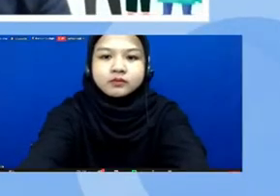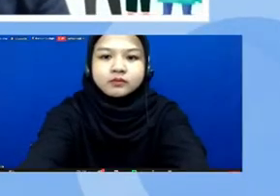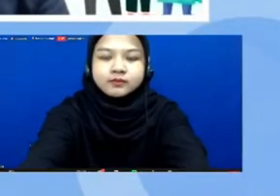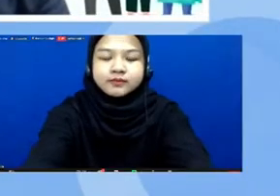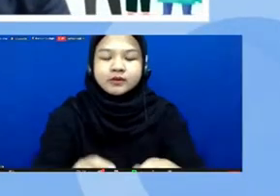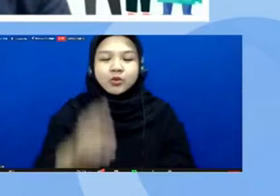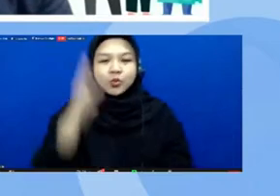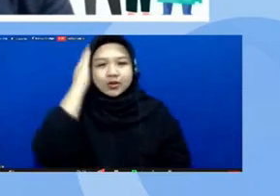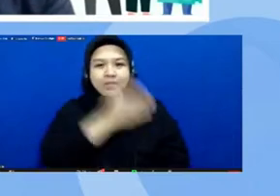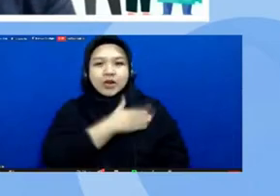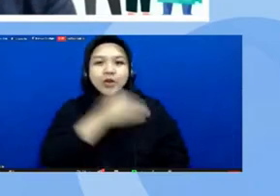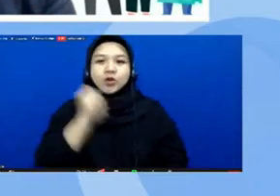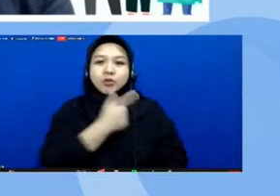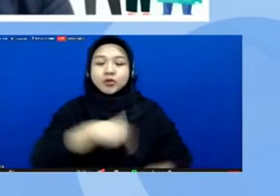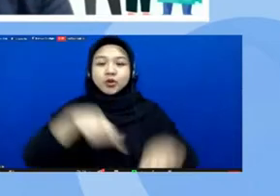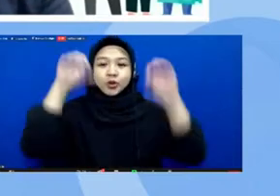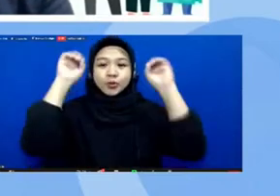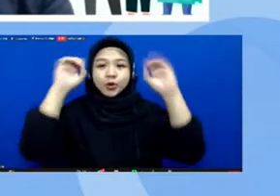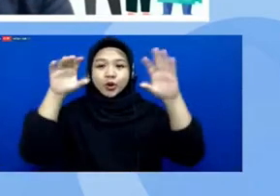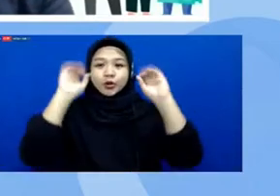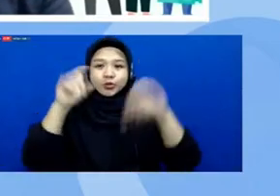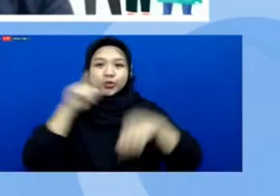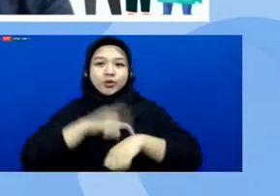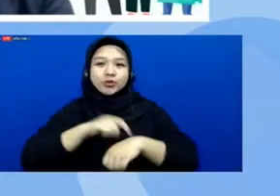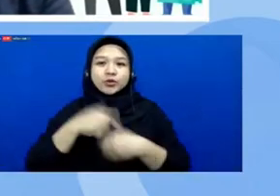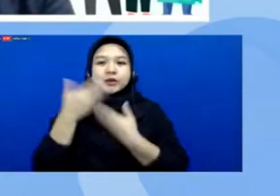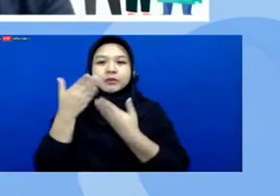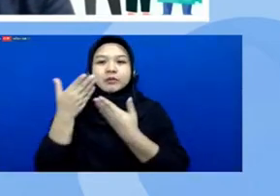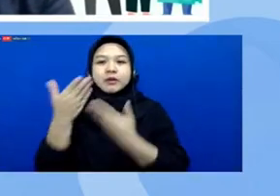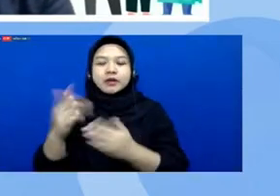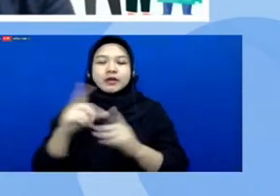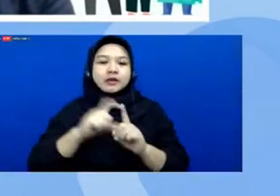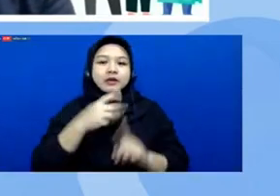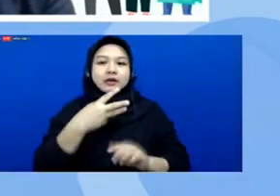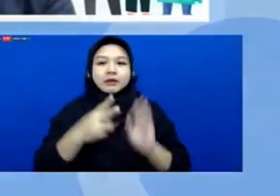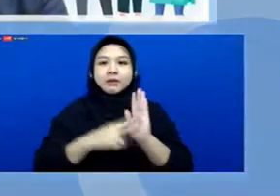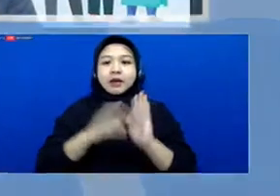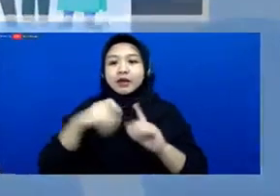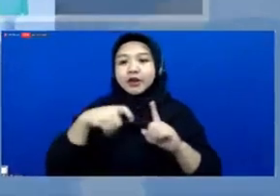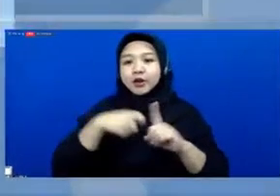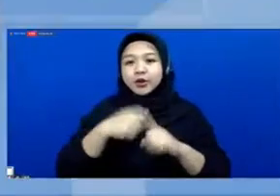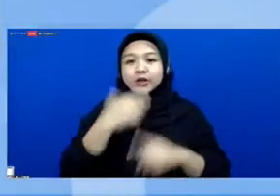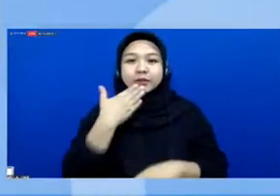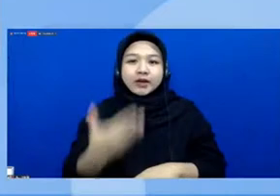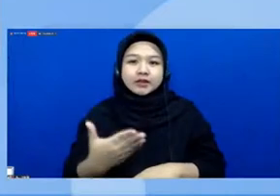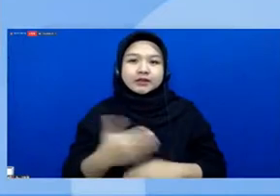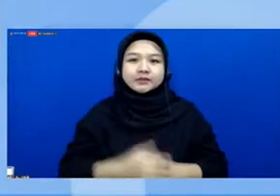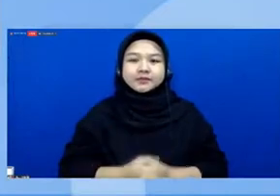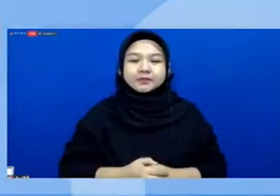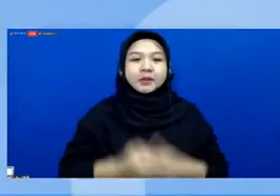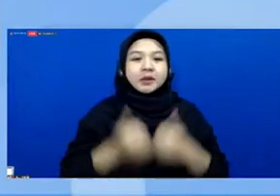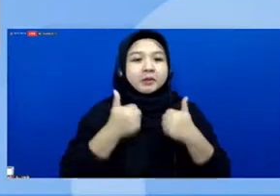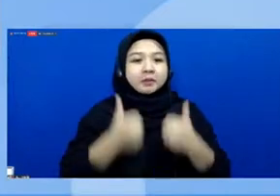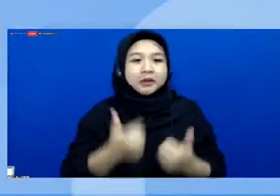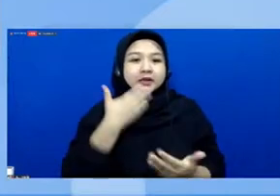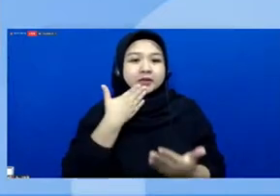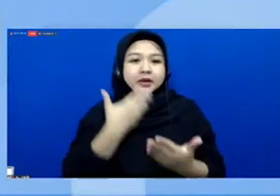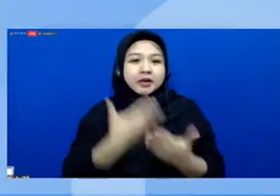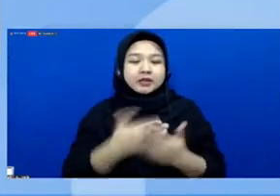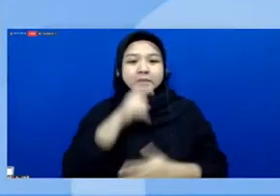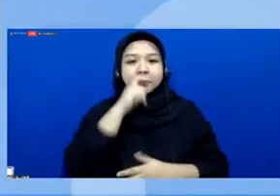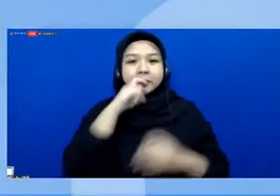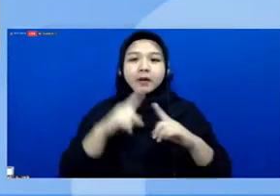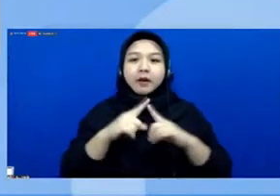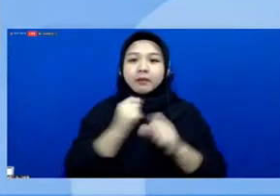wabarakatuh. Dan waktu saya kembalikan kepada Mbak Denok Savitri. Terima kasih. Baik, terima kasih Bapak Agus